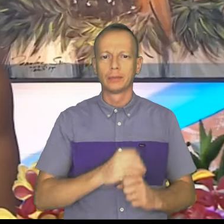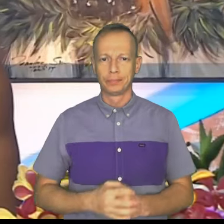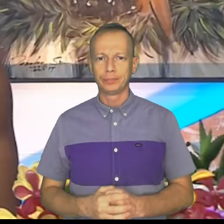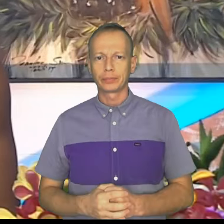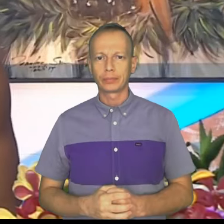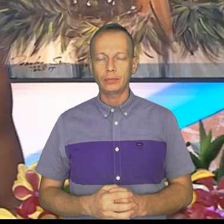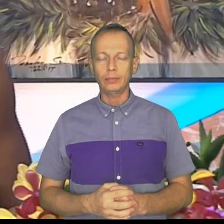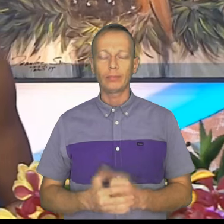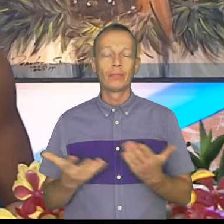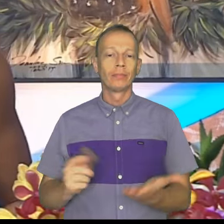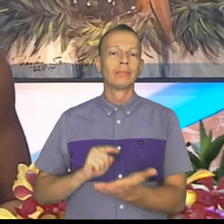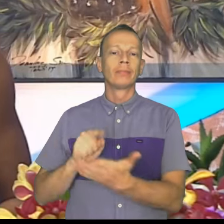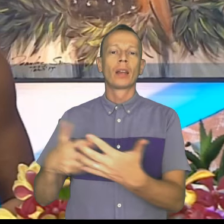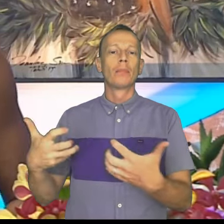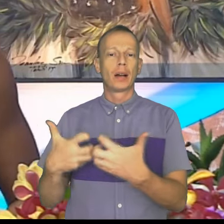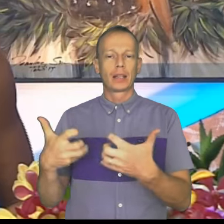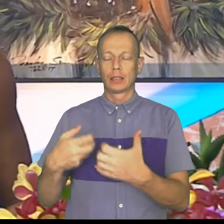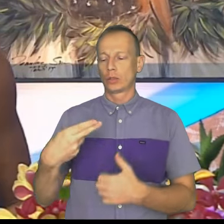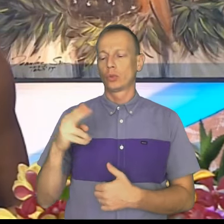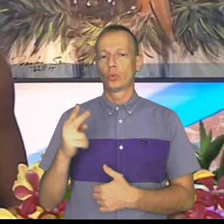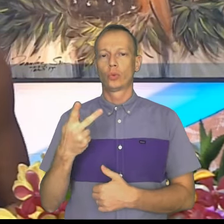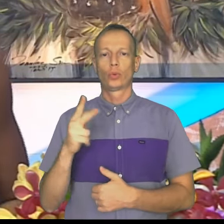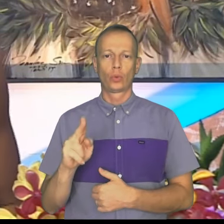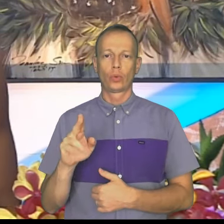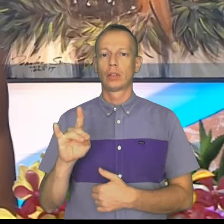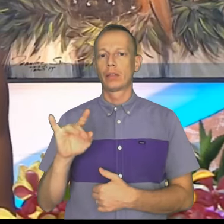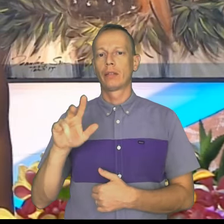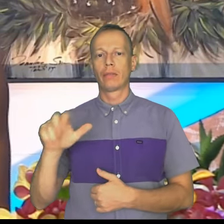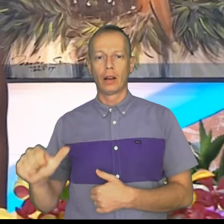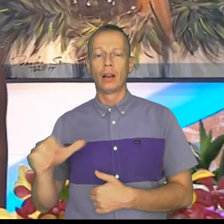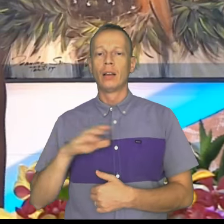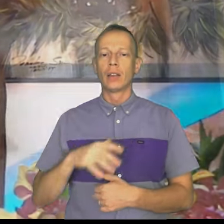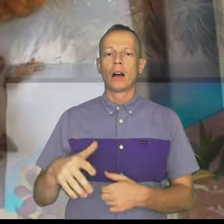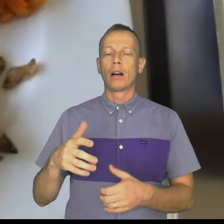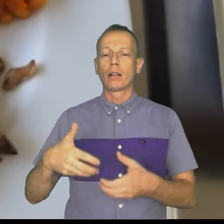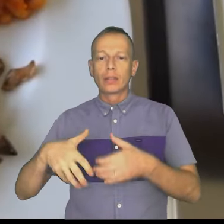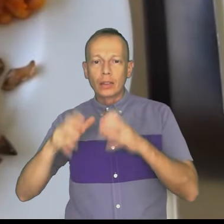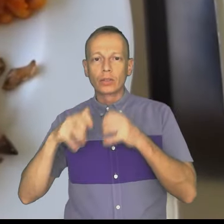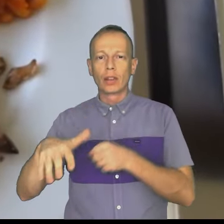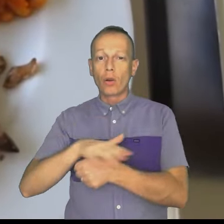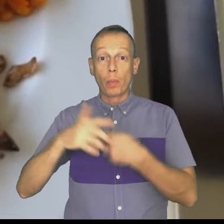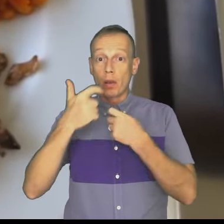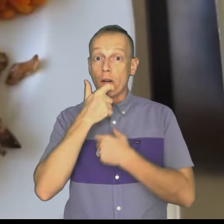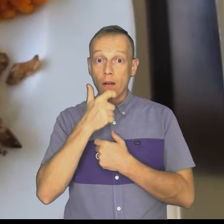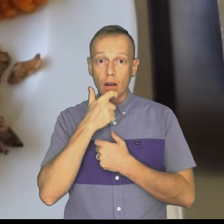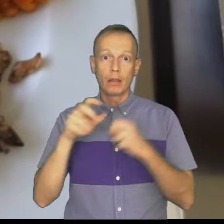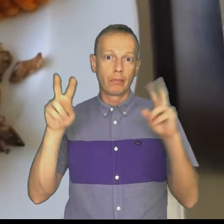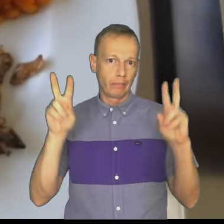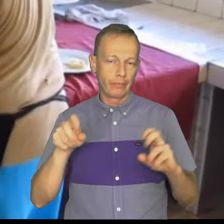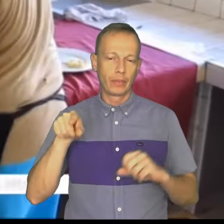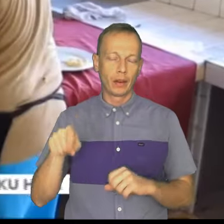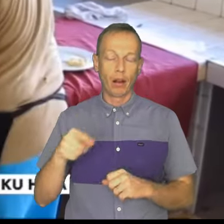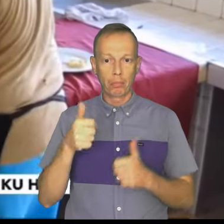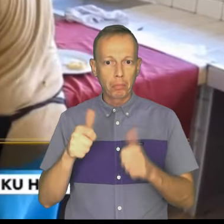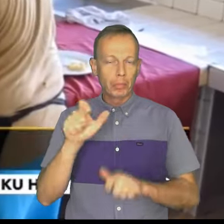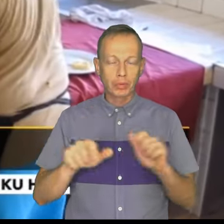Direction maintenant les marquises. Nuku Riva ou les Full English Breakfast ont décidément beaucoup de succès. L